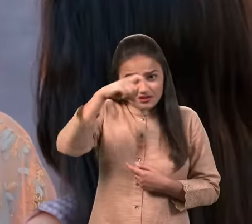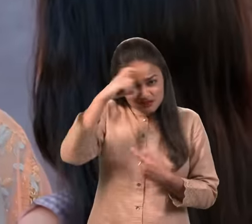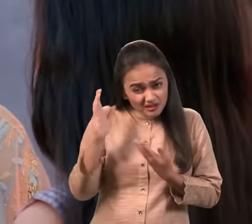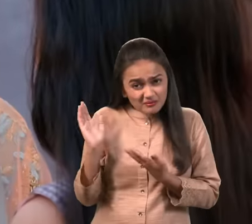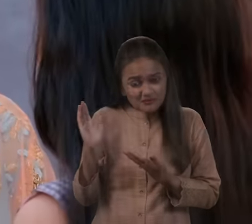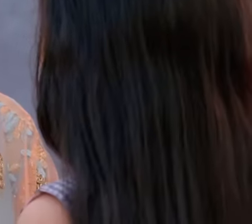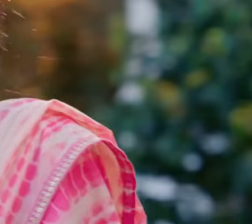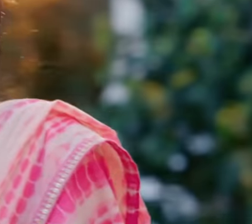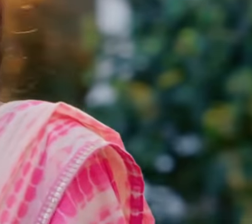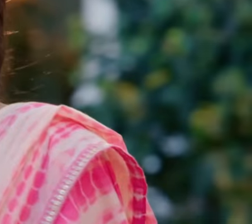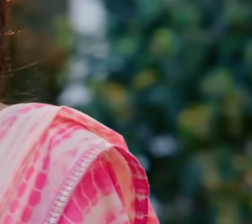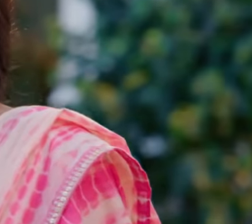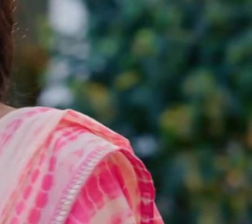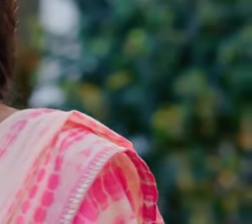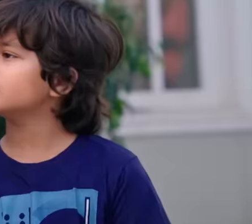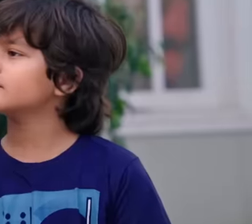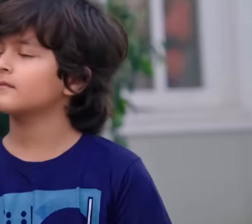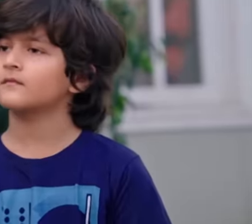जरूरी।